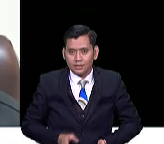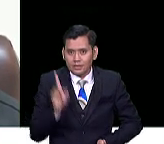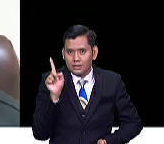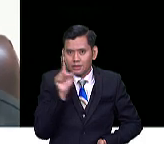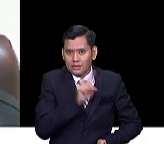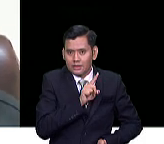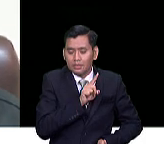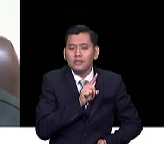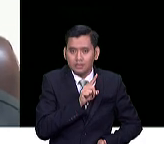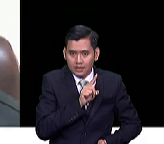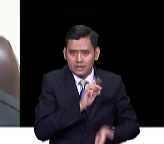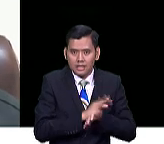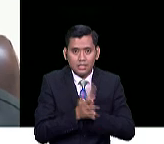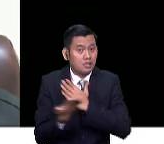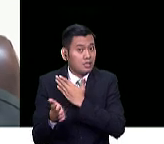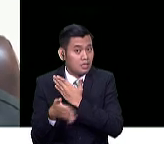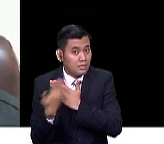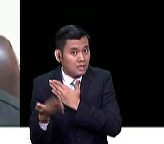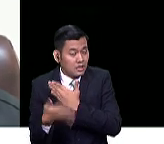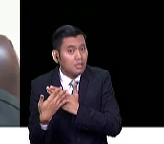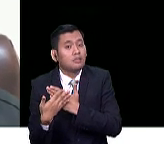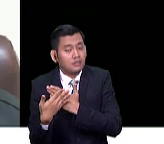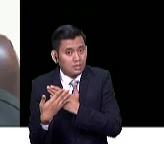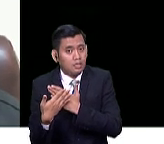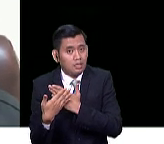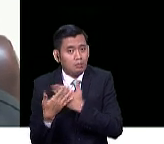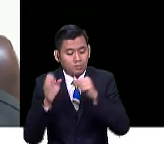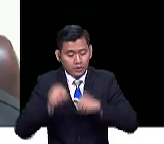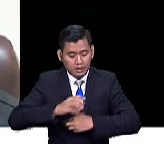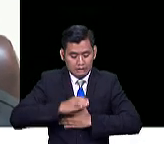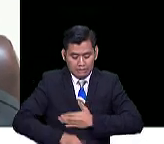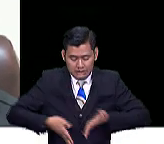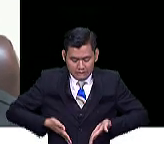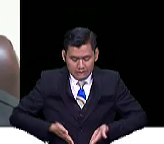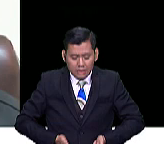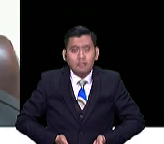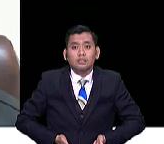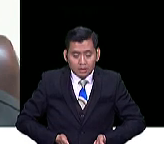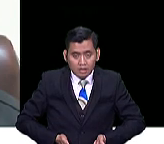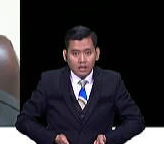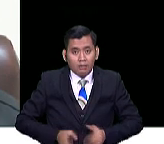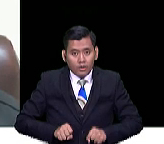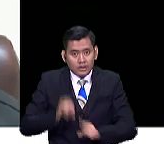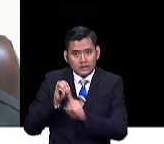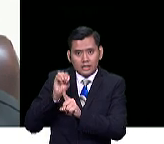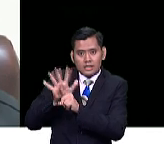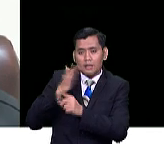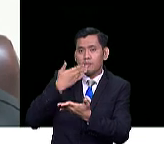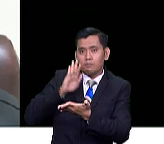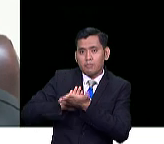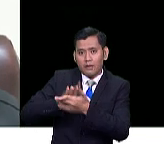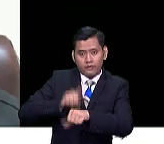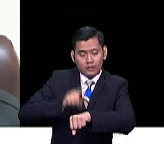lebih tak kuat. Jadi senang untuk berlaku kecederaan dan boleh menyebabkan komplikasi yang akan sepanjang dari